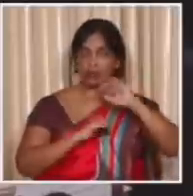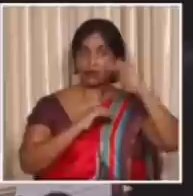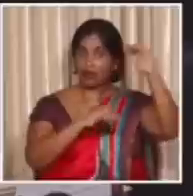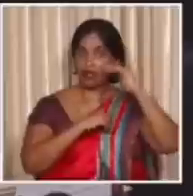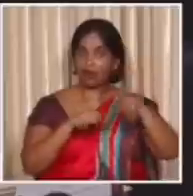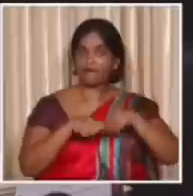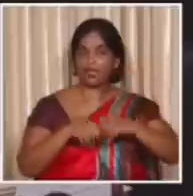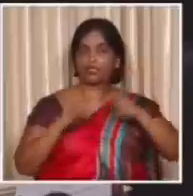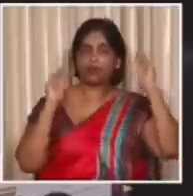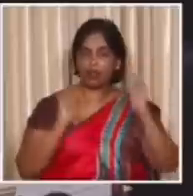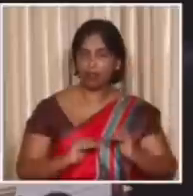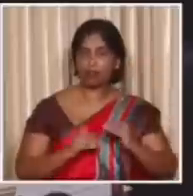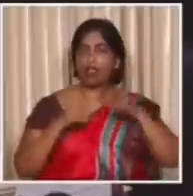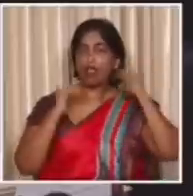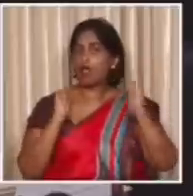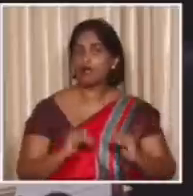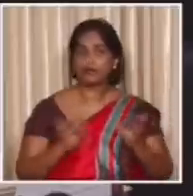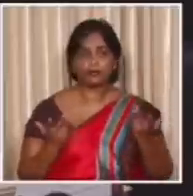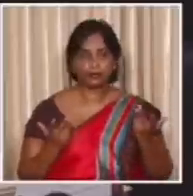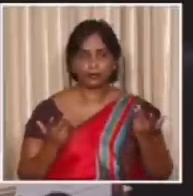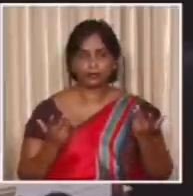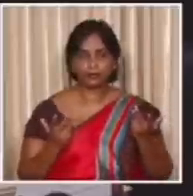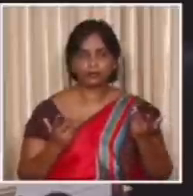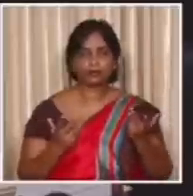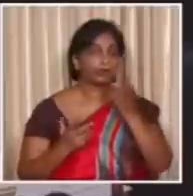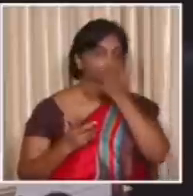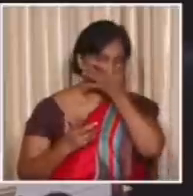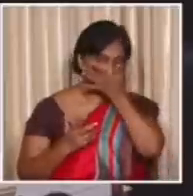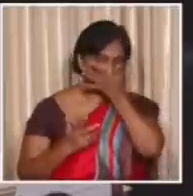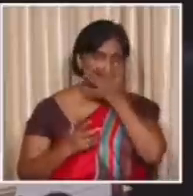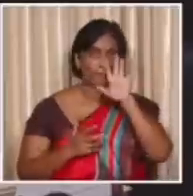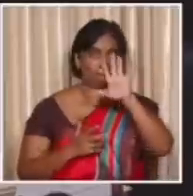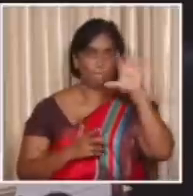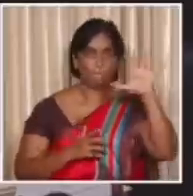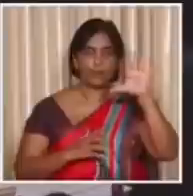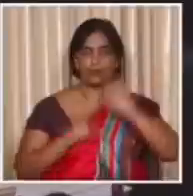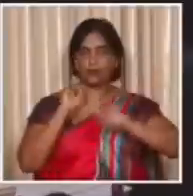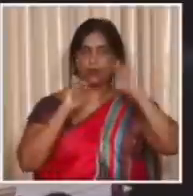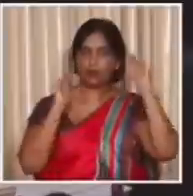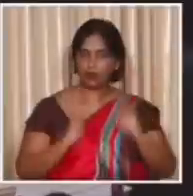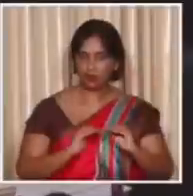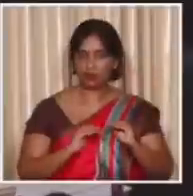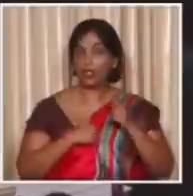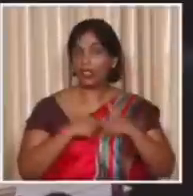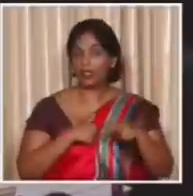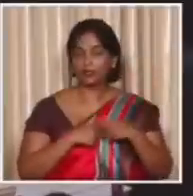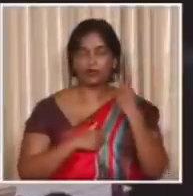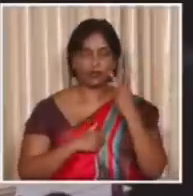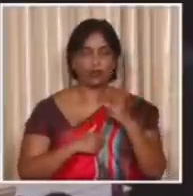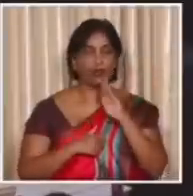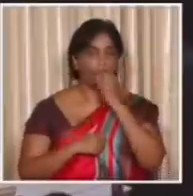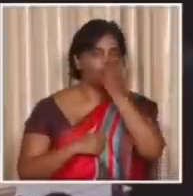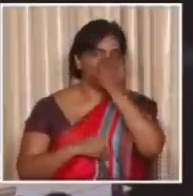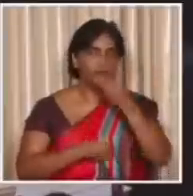තිබෙනවා. හැබැයි මොනවද අඩු වෙලා තිබෙන්නේ? සීනි 55%කින් අඩු වෙලා තිබෙනවා. හේතු දෙකක් පුළුවන්. එක්කෝ අපි